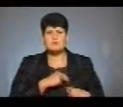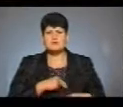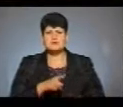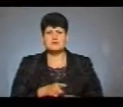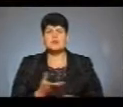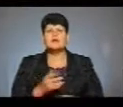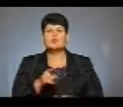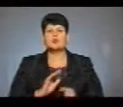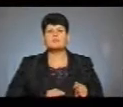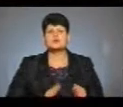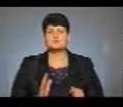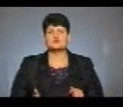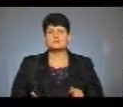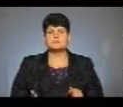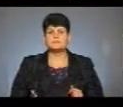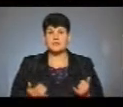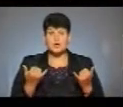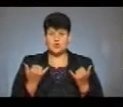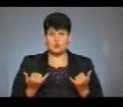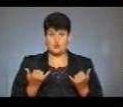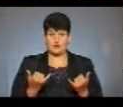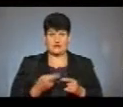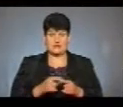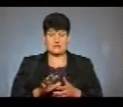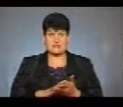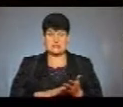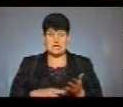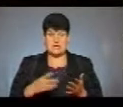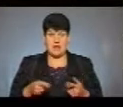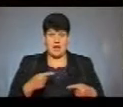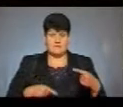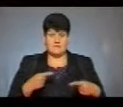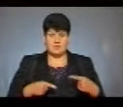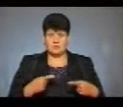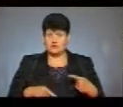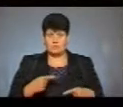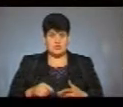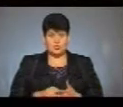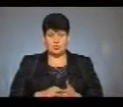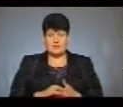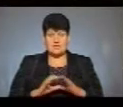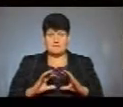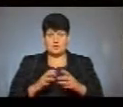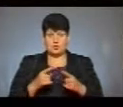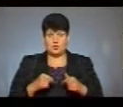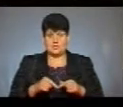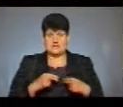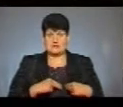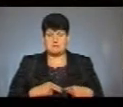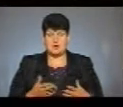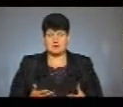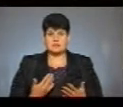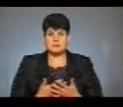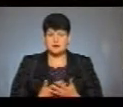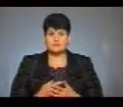Який в тебе буде бізнес? І сьогодні такі заяви, вони і суперечать документам Міжнародної організації праці. Ну, от,